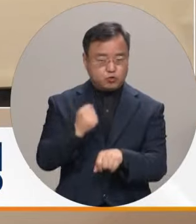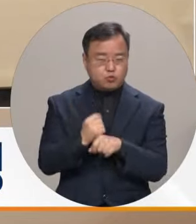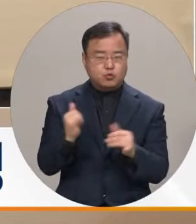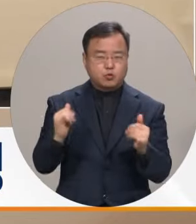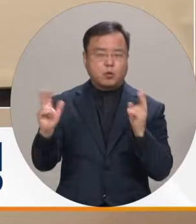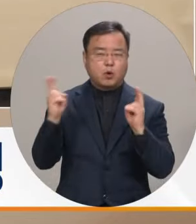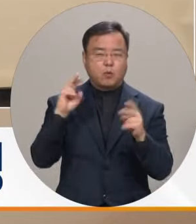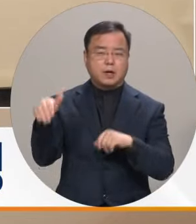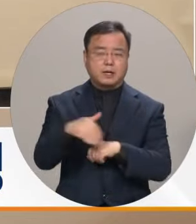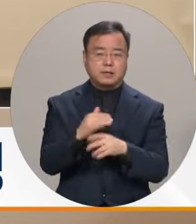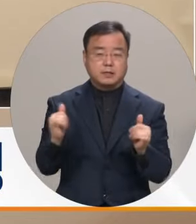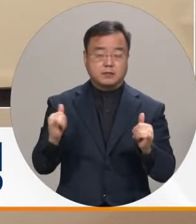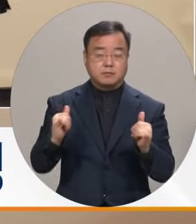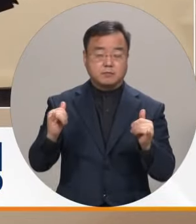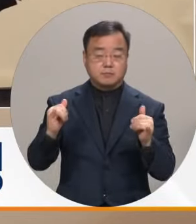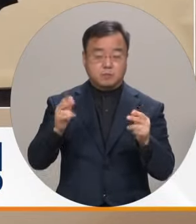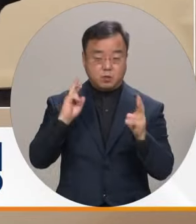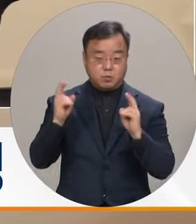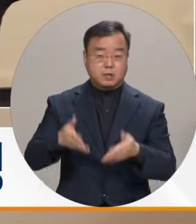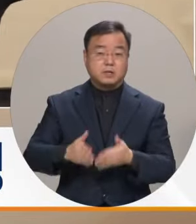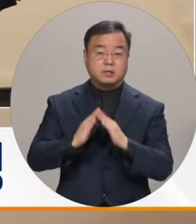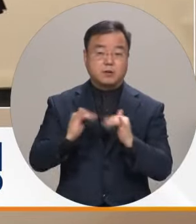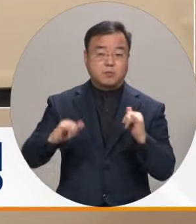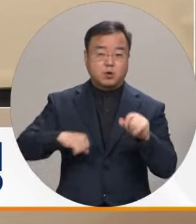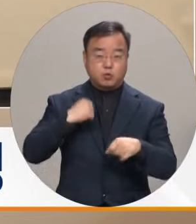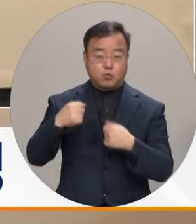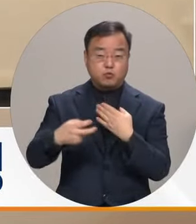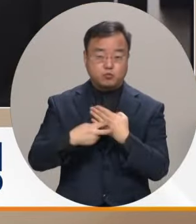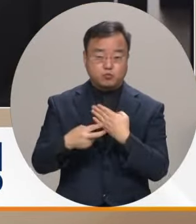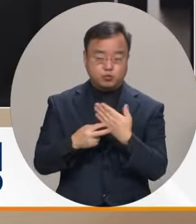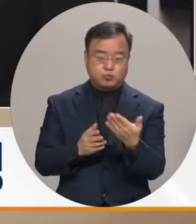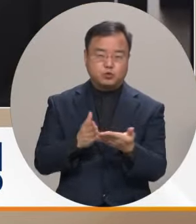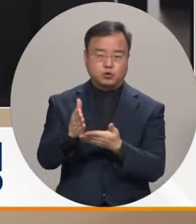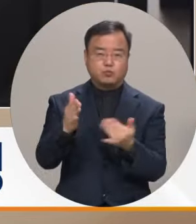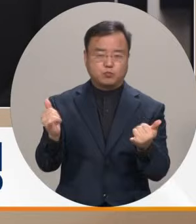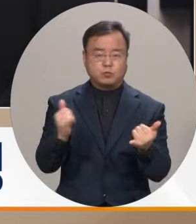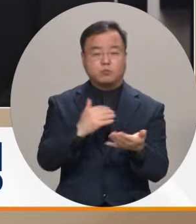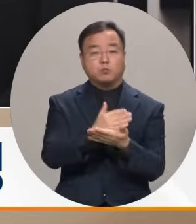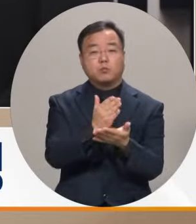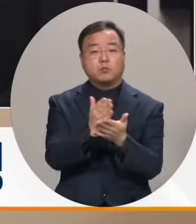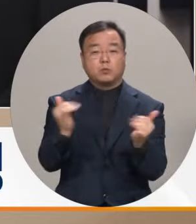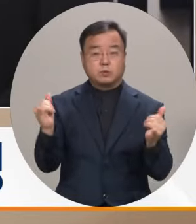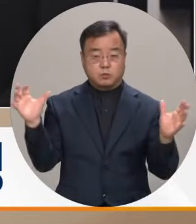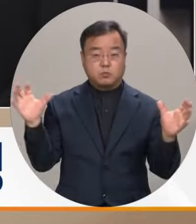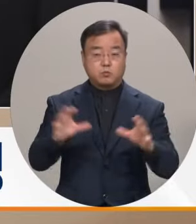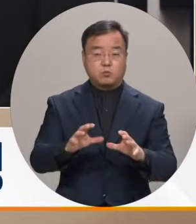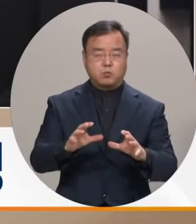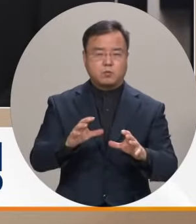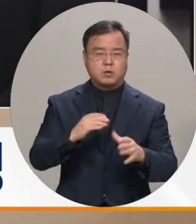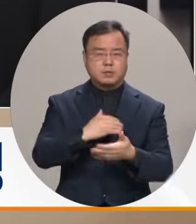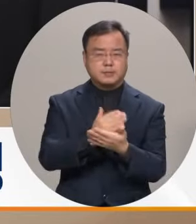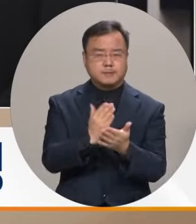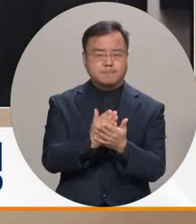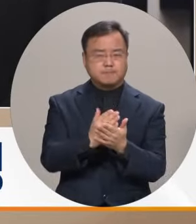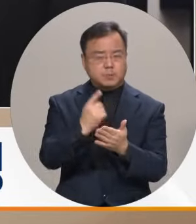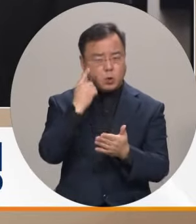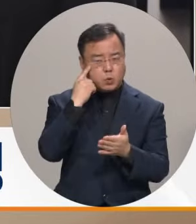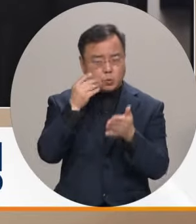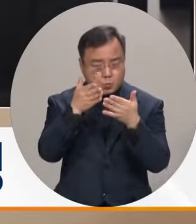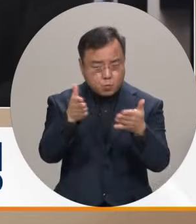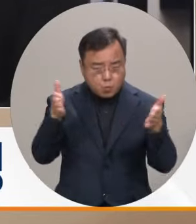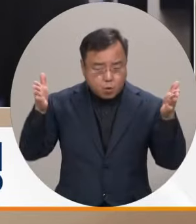종사자는 물론 창업가 수의사 등의 다양한 분야의 종사자로 구성되어 있고 폭넓은 시각으로 자문단